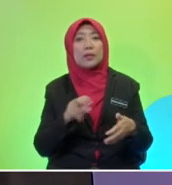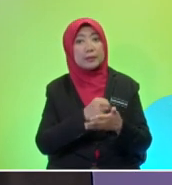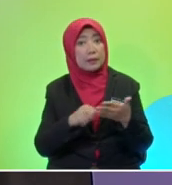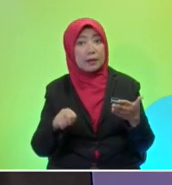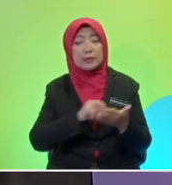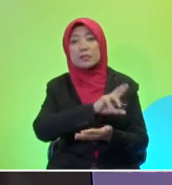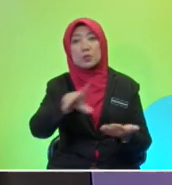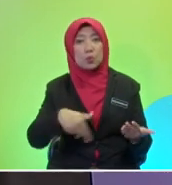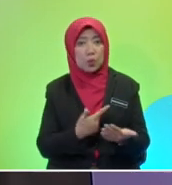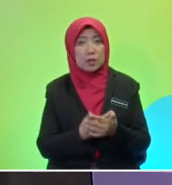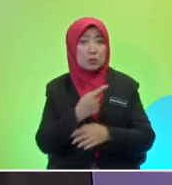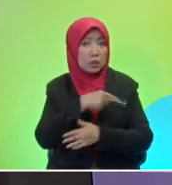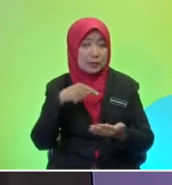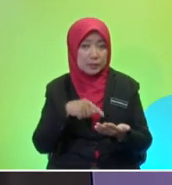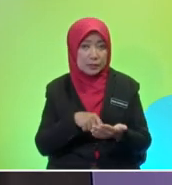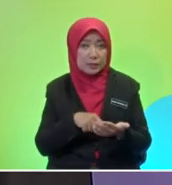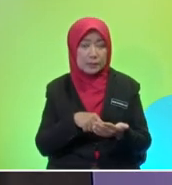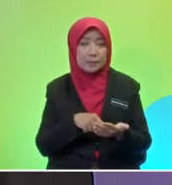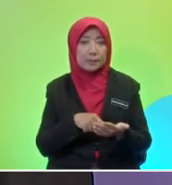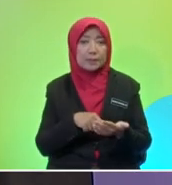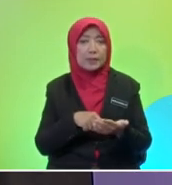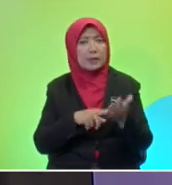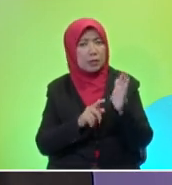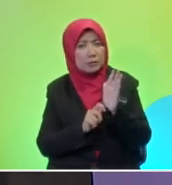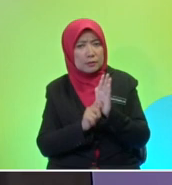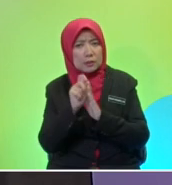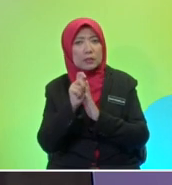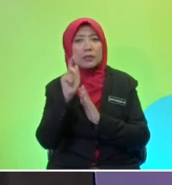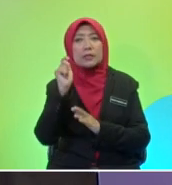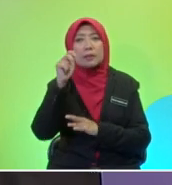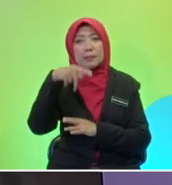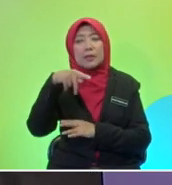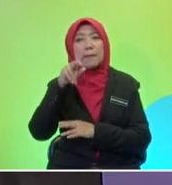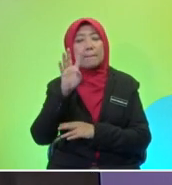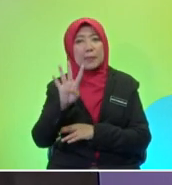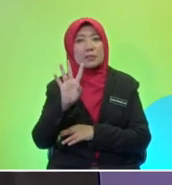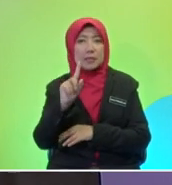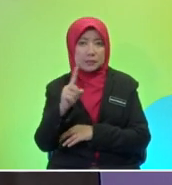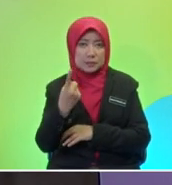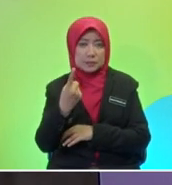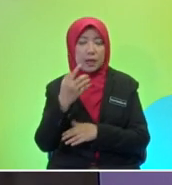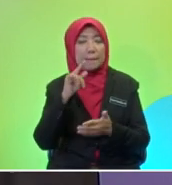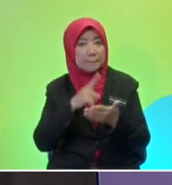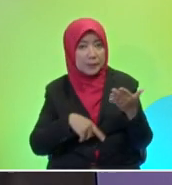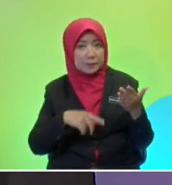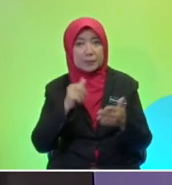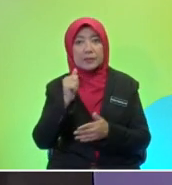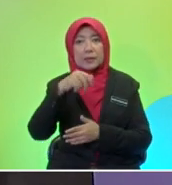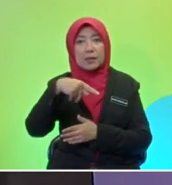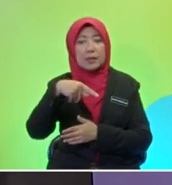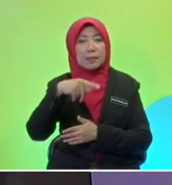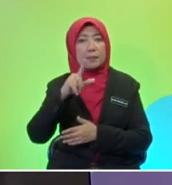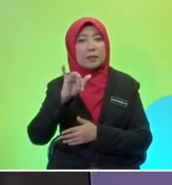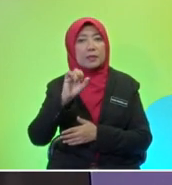keseluruhannya jadi untuk hari ini menceritakan tadi paling tinggi kita beli TV lah TV 4 saja itu aplikasi kemahiran untuk selesaikan